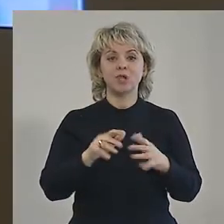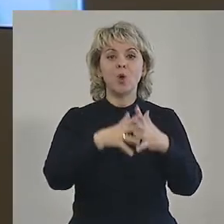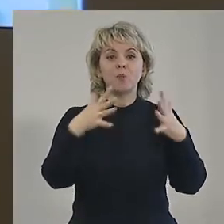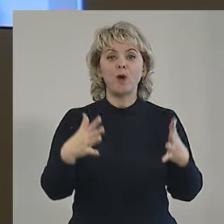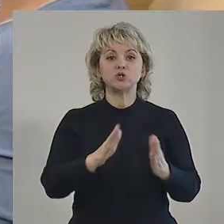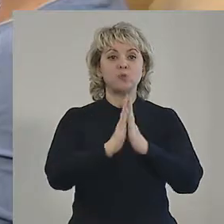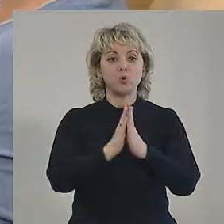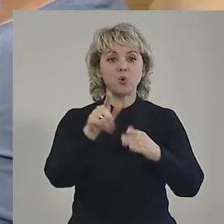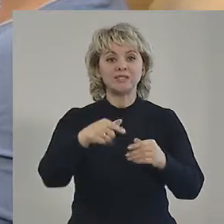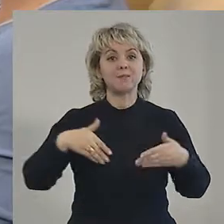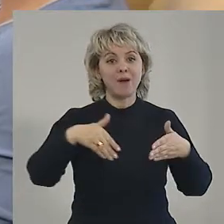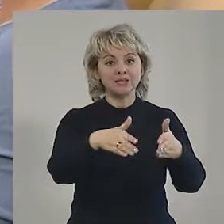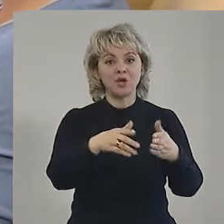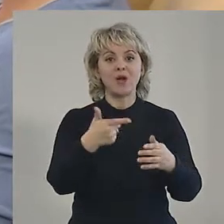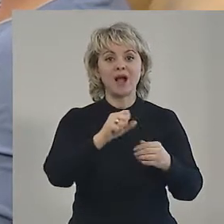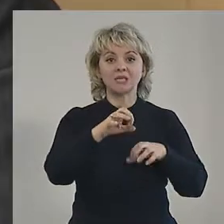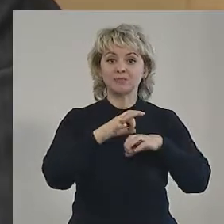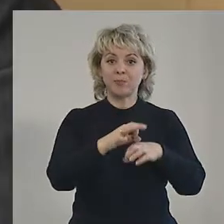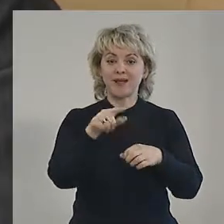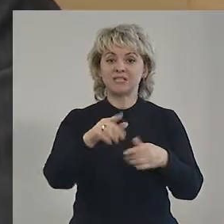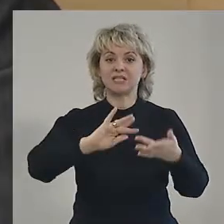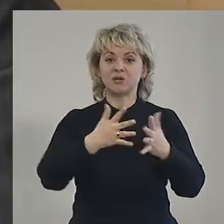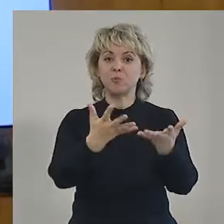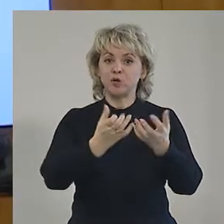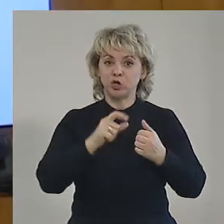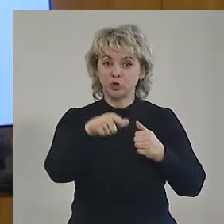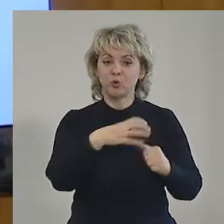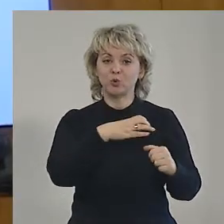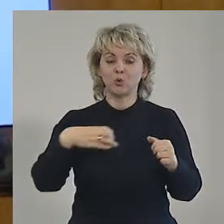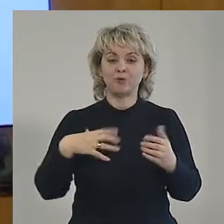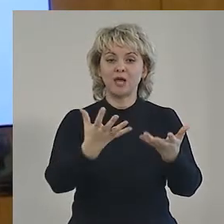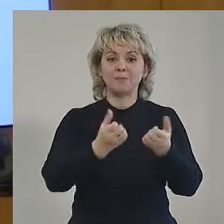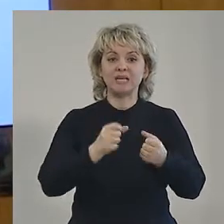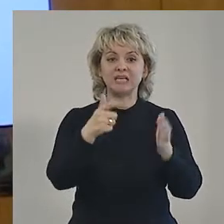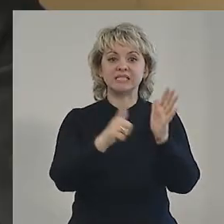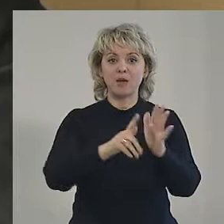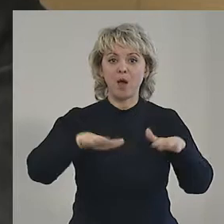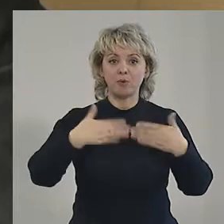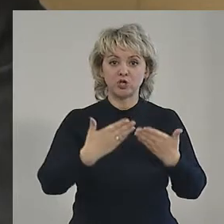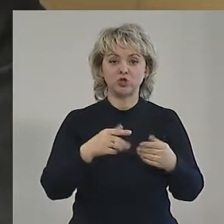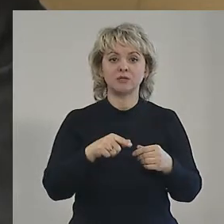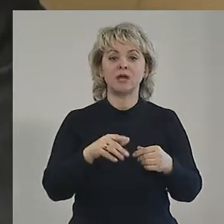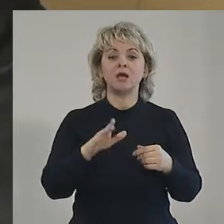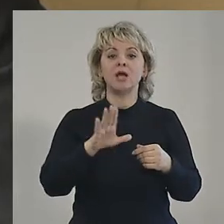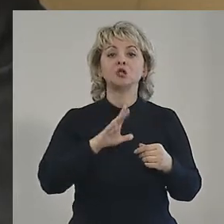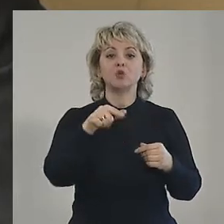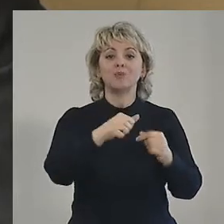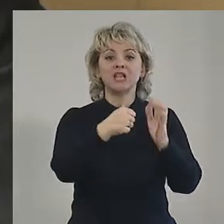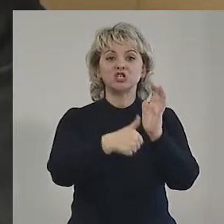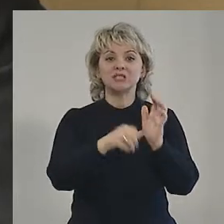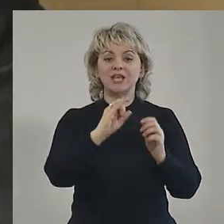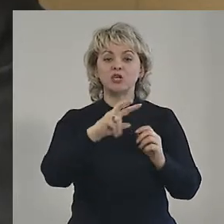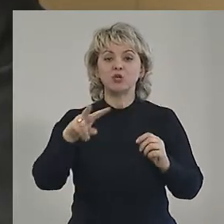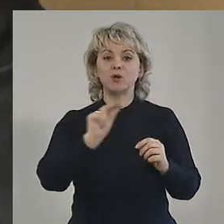Большинство просьб по дорогам и газификации. На интерактивном приеме губернатор принял 7 обращений. До 16